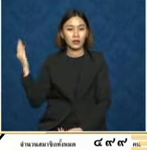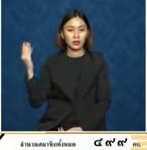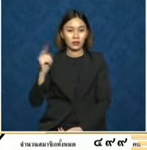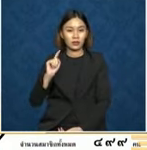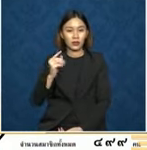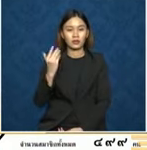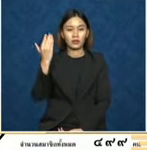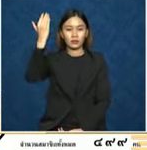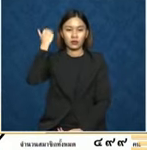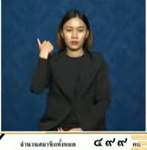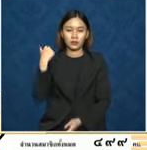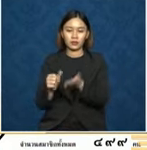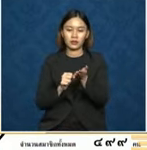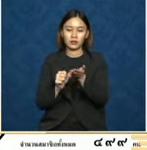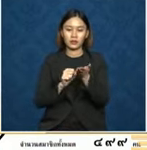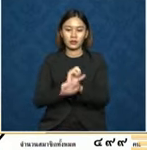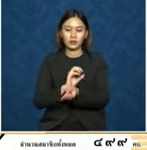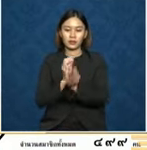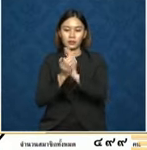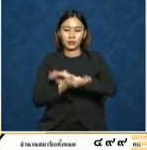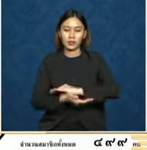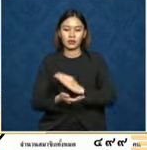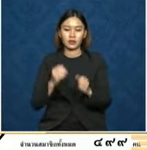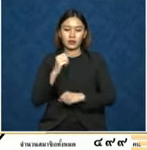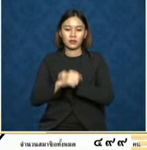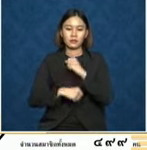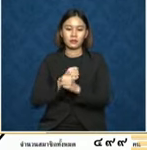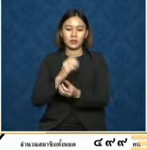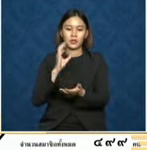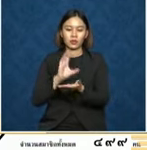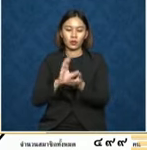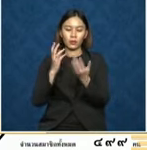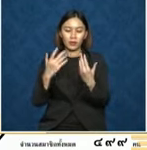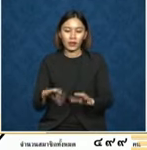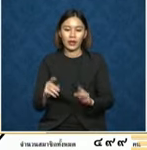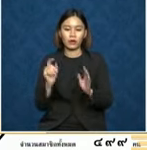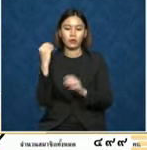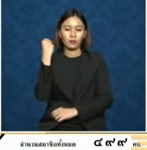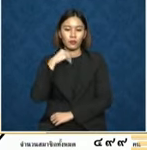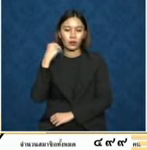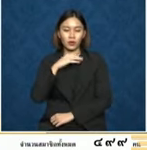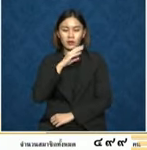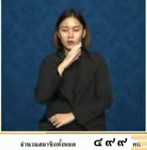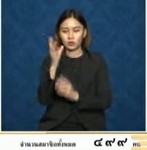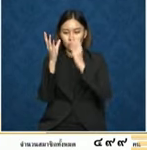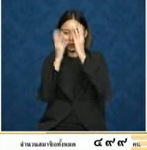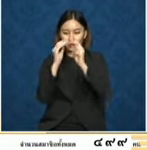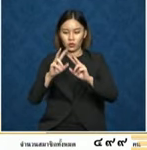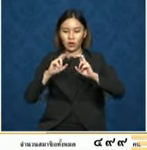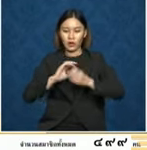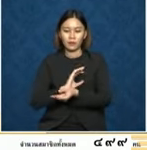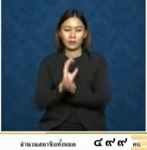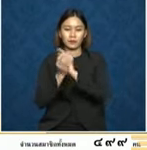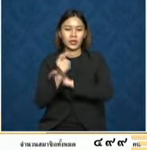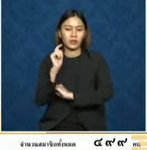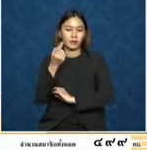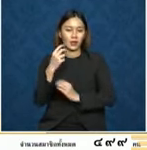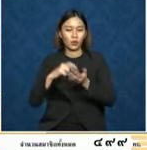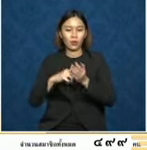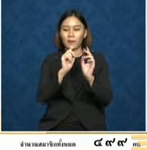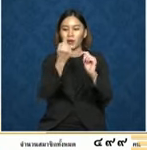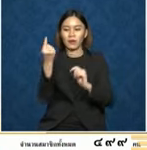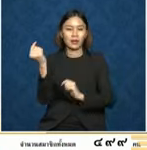ในอดีตมีการปรับเปลี่ยนงบประมาณปีงบประมาณมาก่อนแล้วอยู่หลายครั้งการที่จะมีการศึกษาเปลี่ยนแปลงอีกครั้งคงจะไม่ใช่เรื่อง